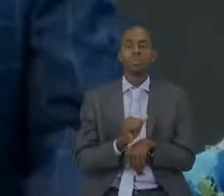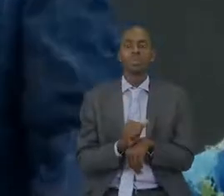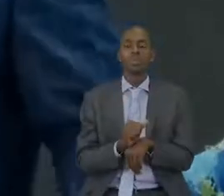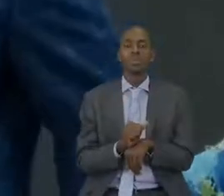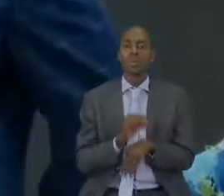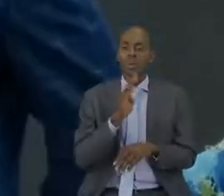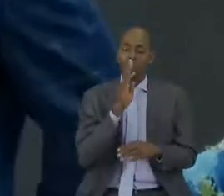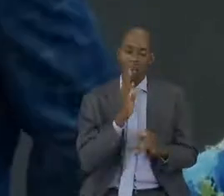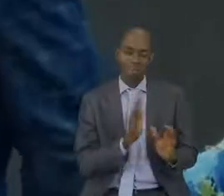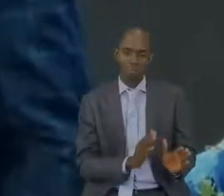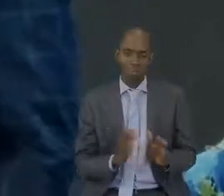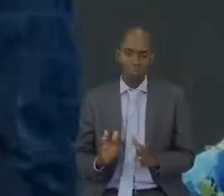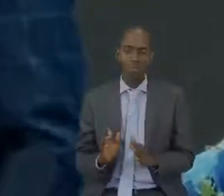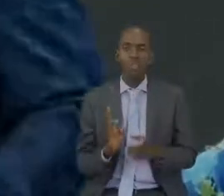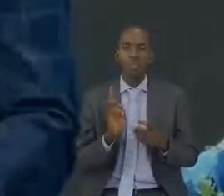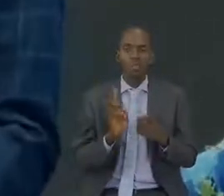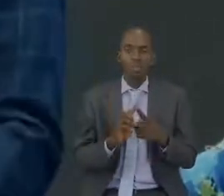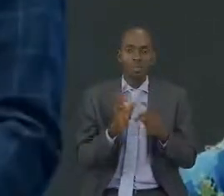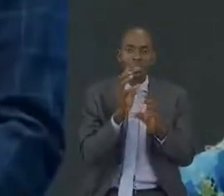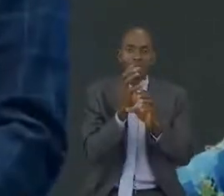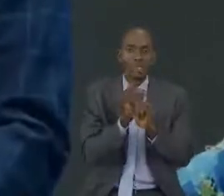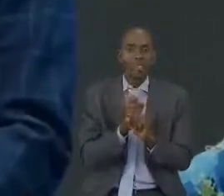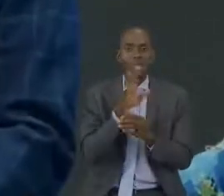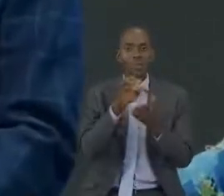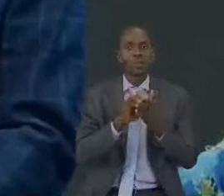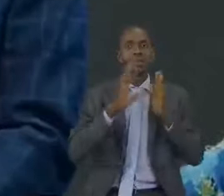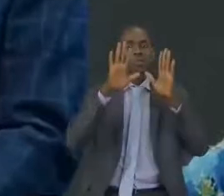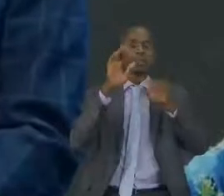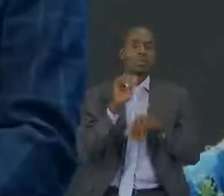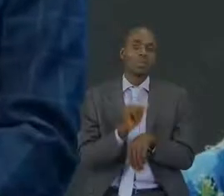Préparez-vous pour saisir votre miracle.